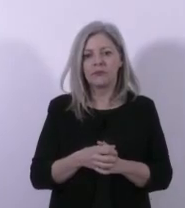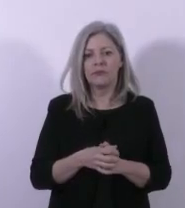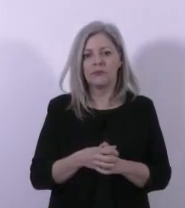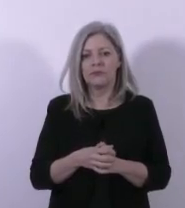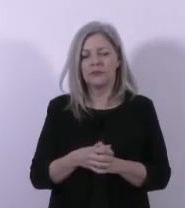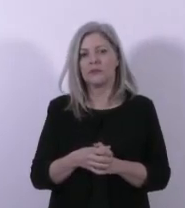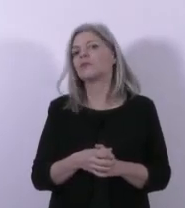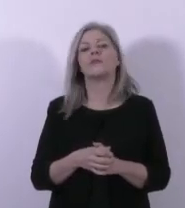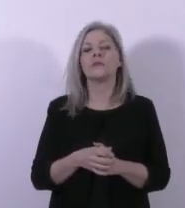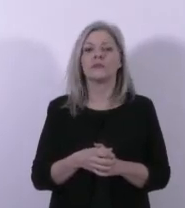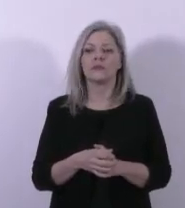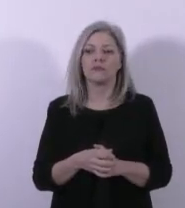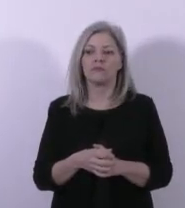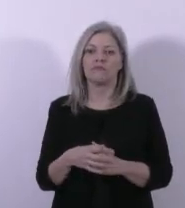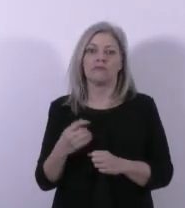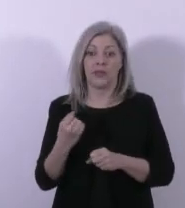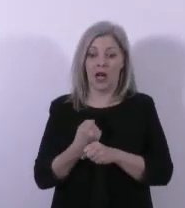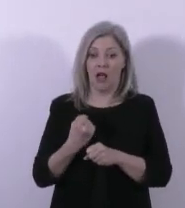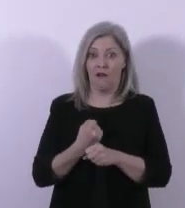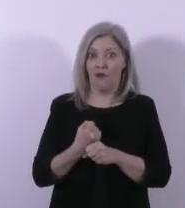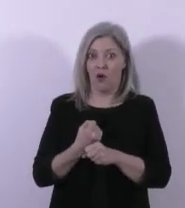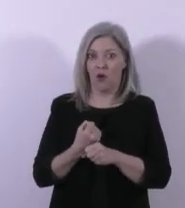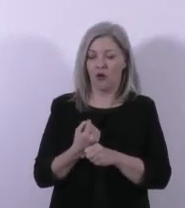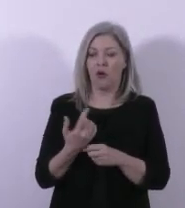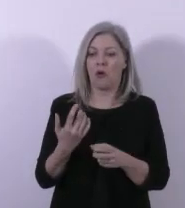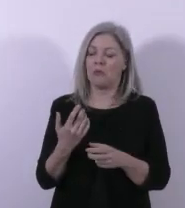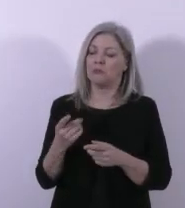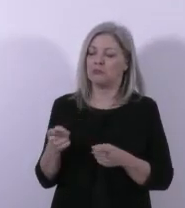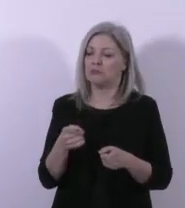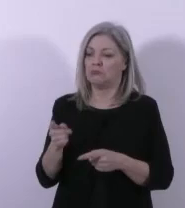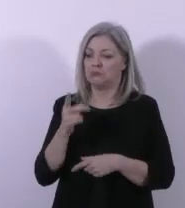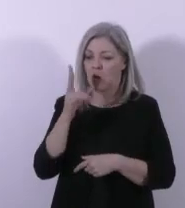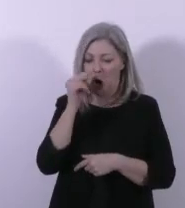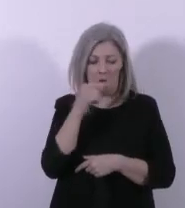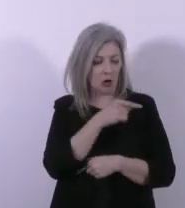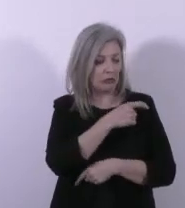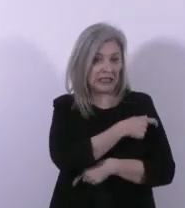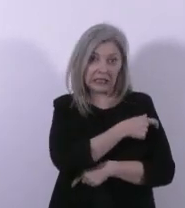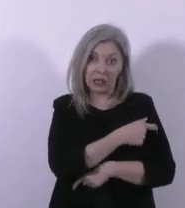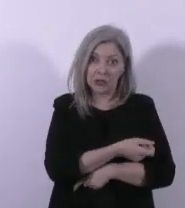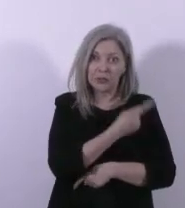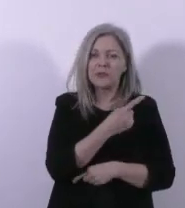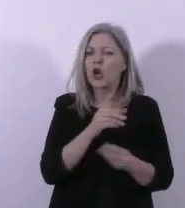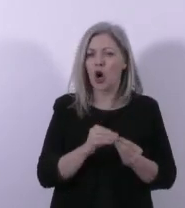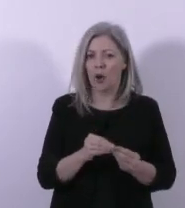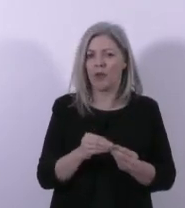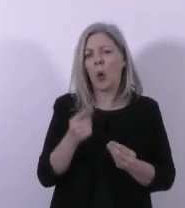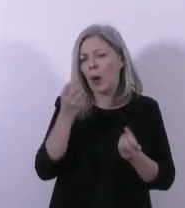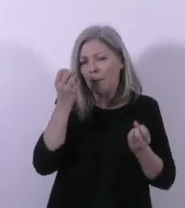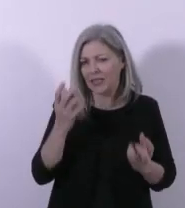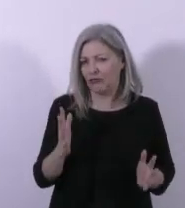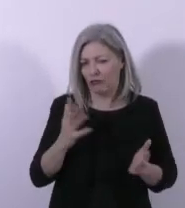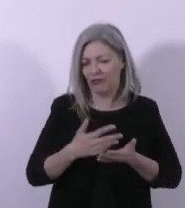la conoscenza del sindacato mi è stata data da un episodio che voglio raccontare. 10 giorni di